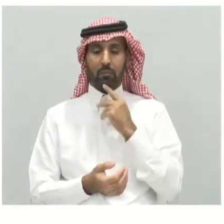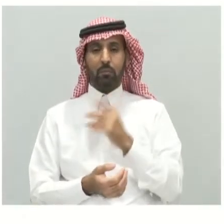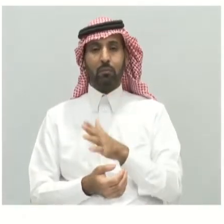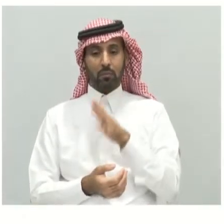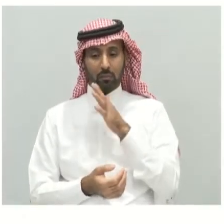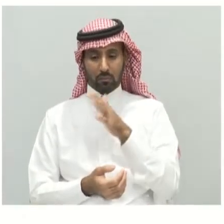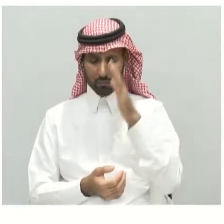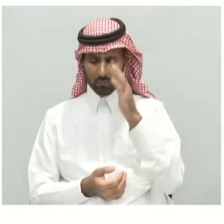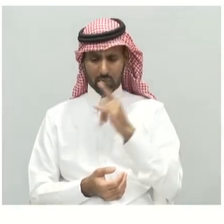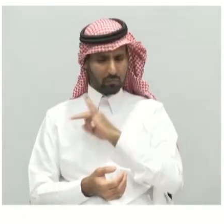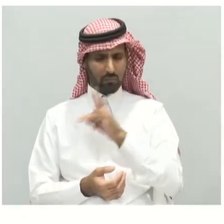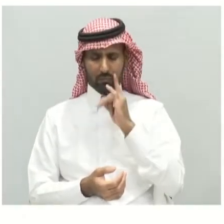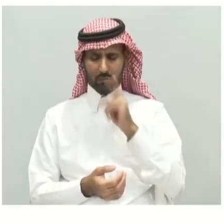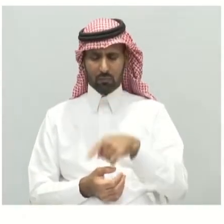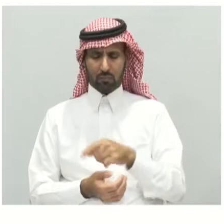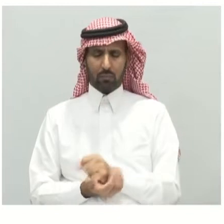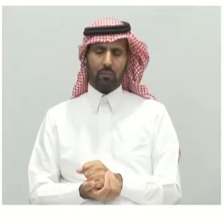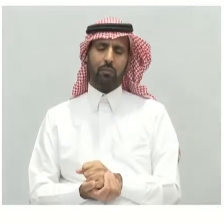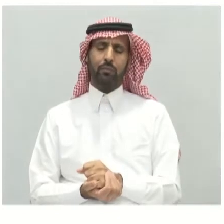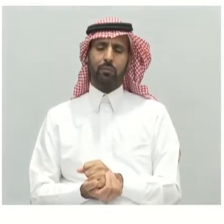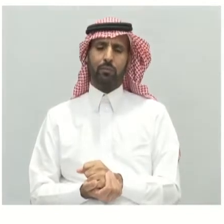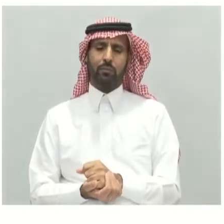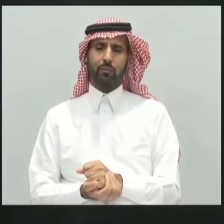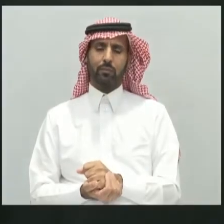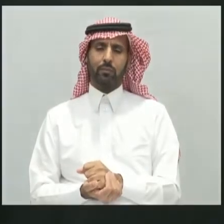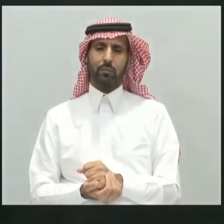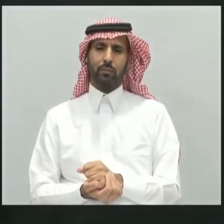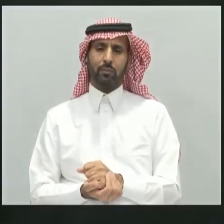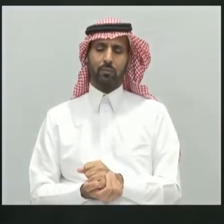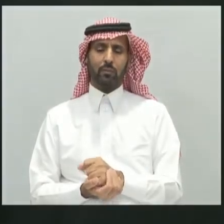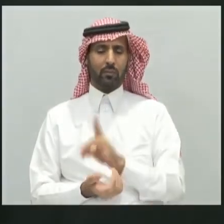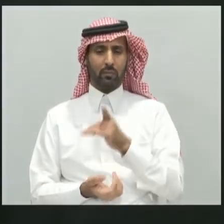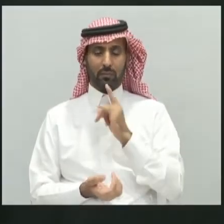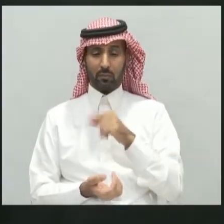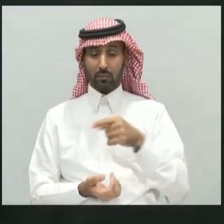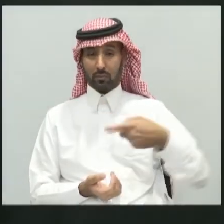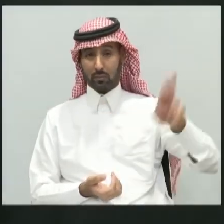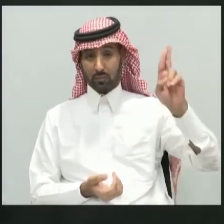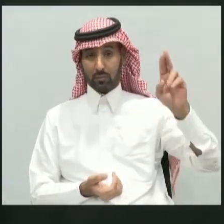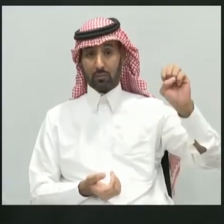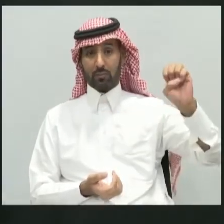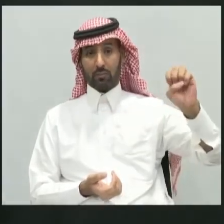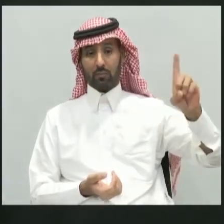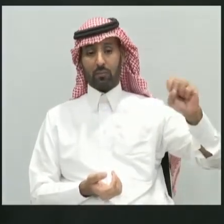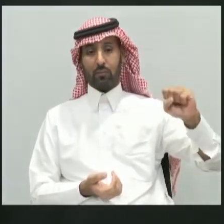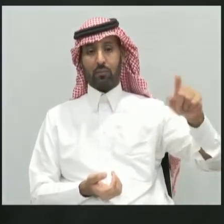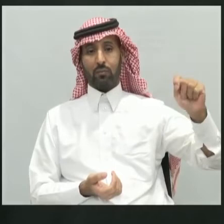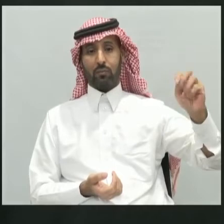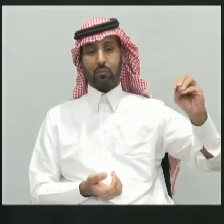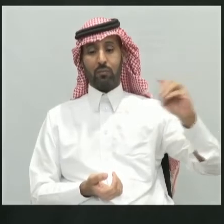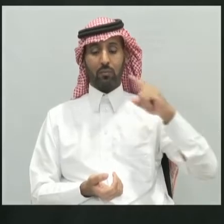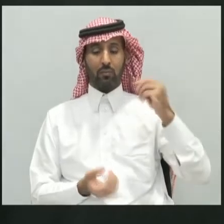me, خلاص, stop, don't do this. Okay? So we used to when we talk about